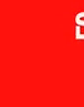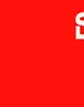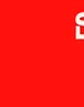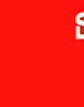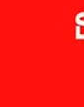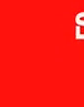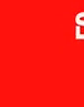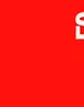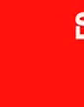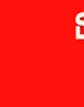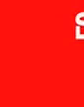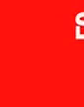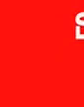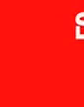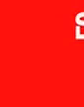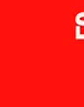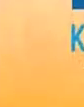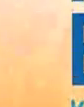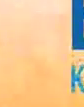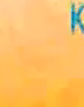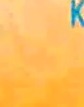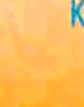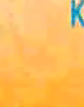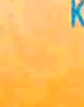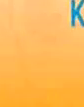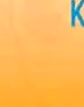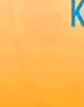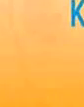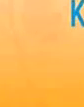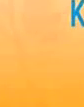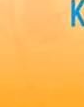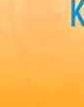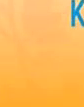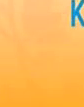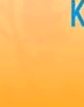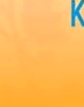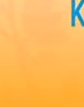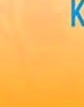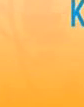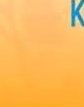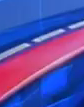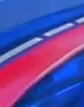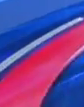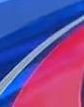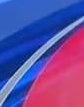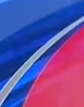ธนาคาร CIMB ไทยมหกรรมการเงิน Money Expo โคราช